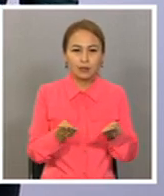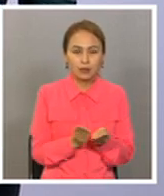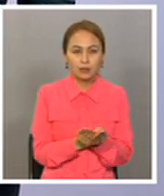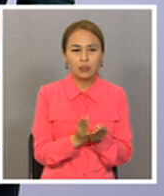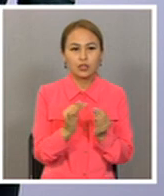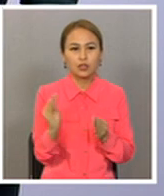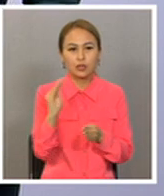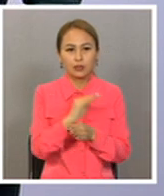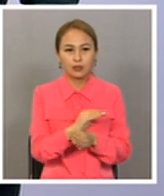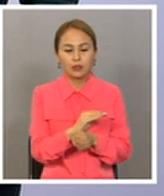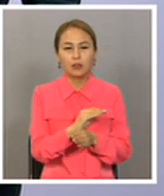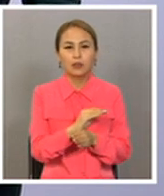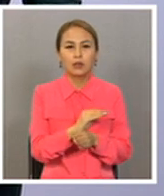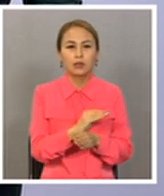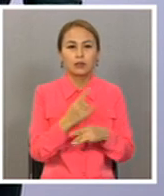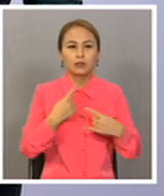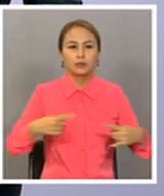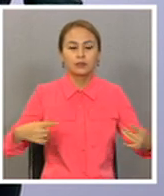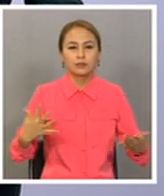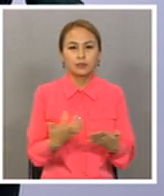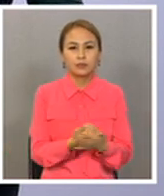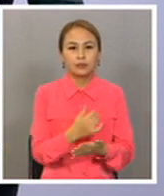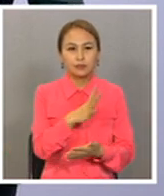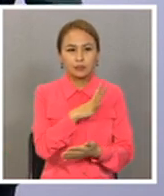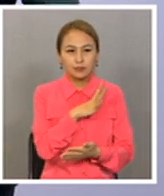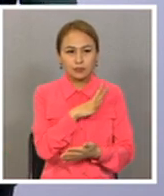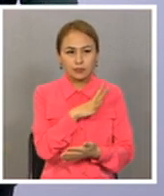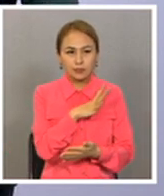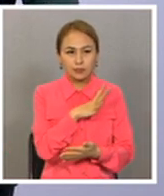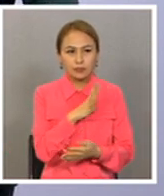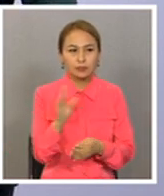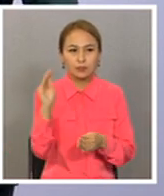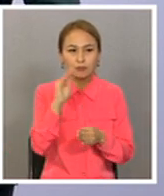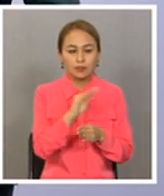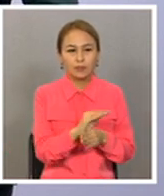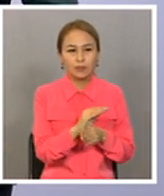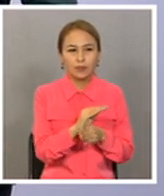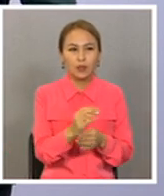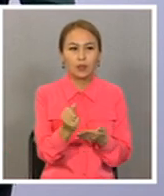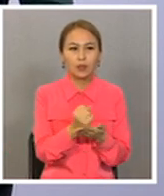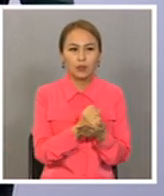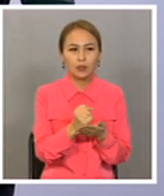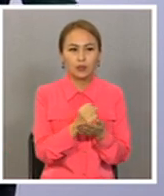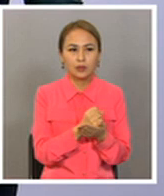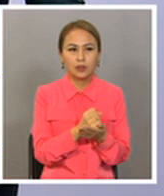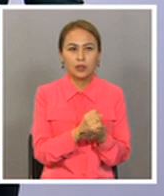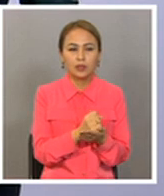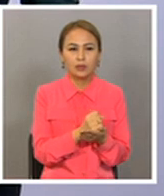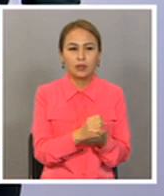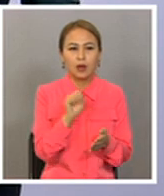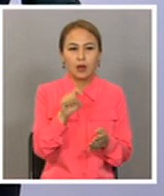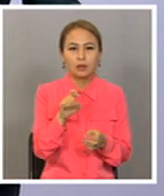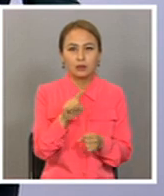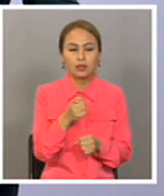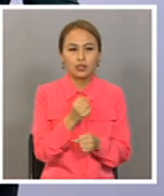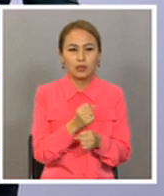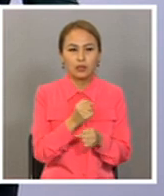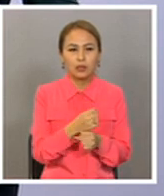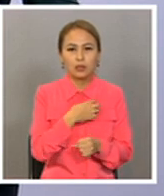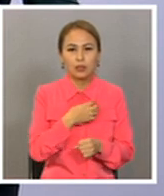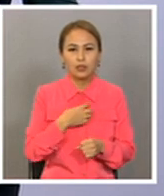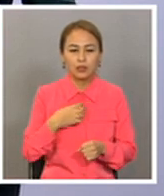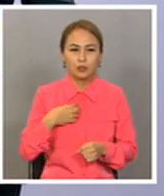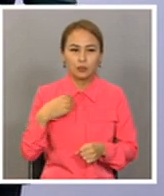және қару-жарақтар табылған екен. Сондай-ақ қорымнан алтыннан жасалған әшекей